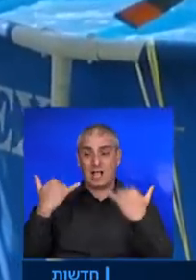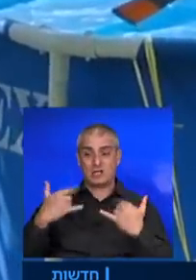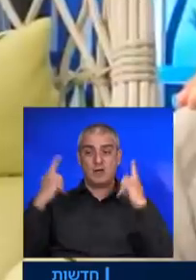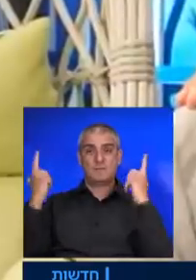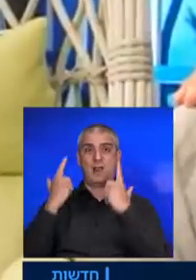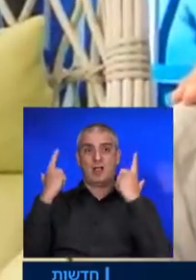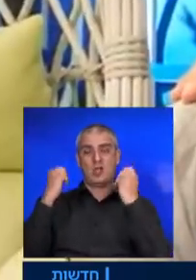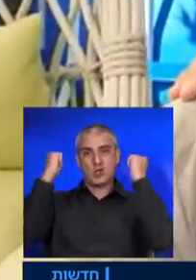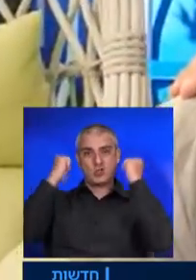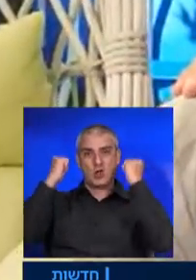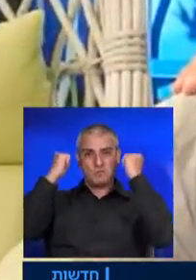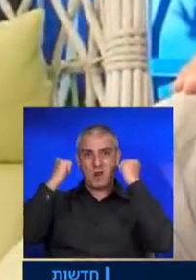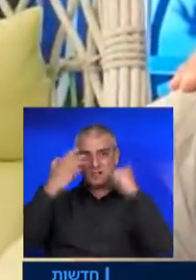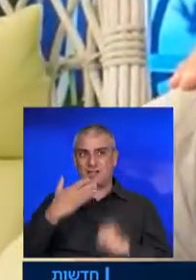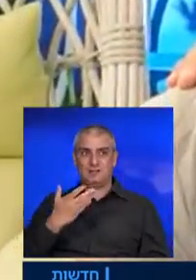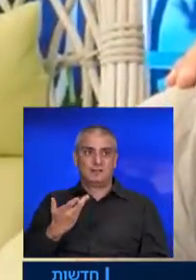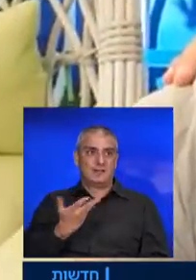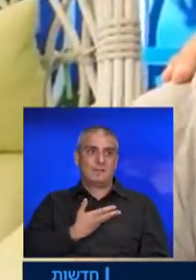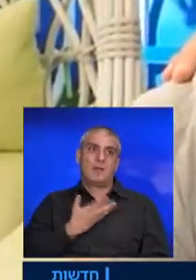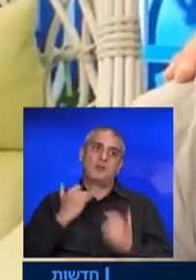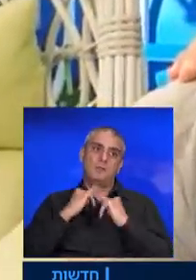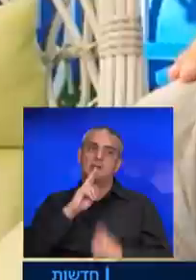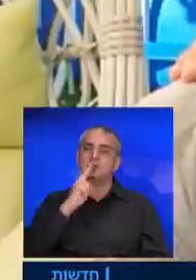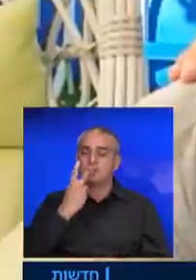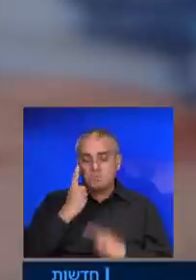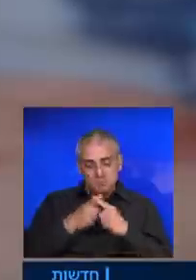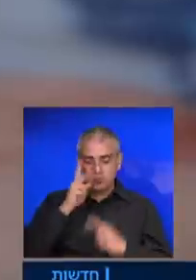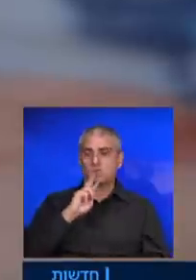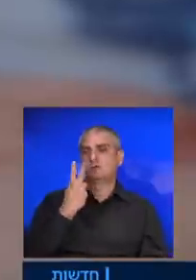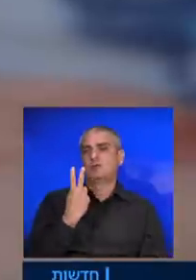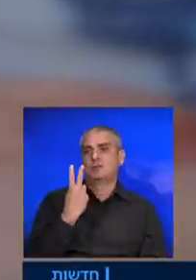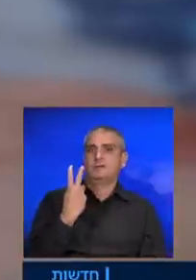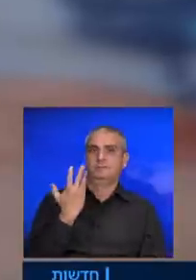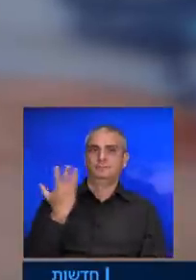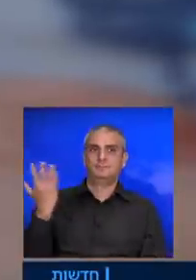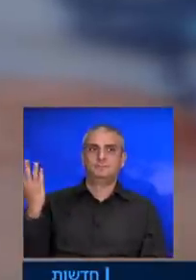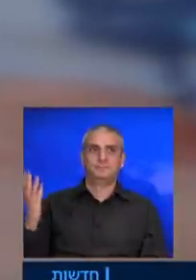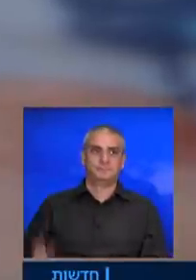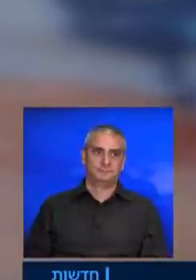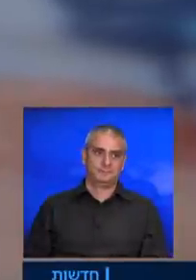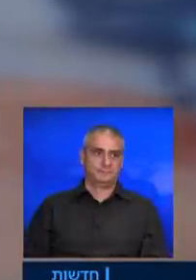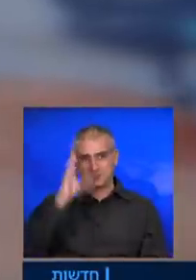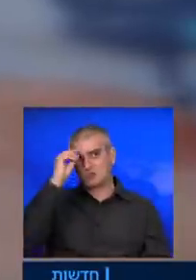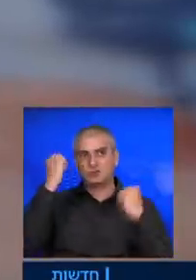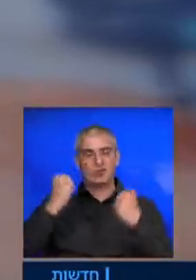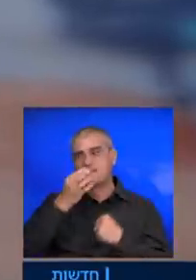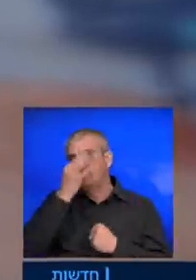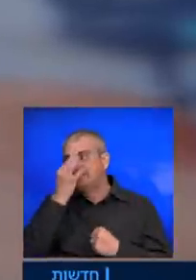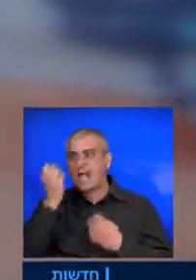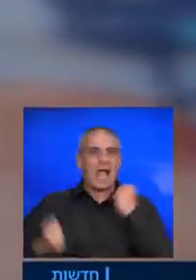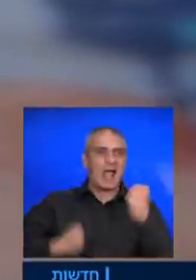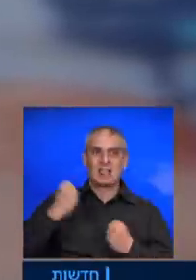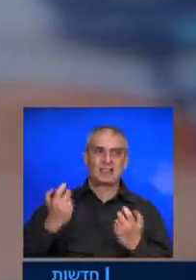הולדתו. קיבלנו מתנה לשנתיים. בול שנתיים. הוא ילד שובה, הוא ילד סקרן. היום זה יום הולדת